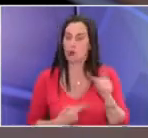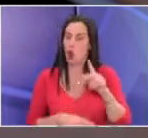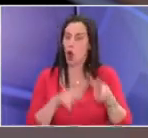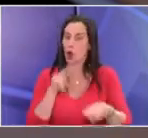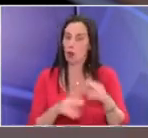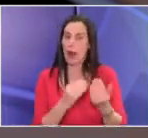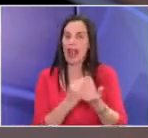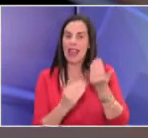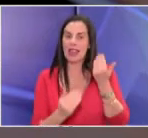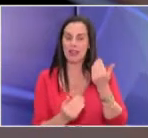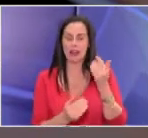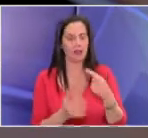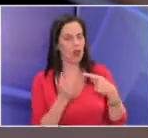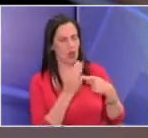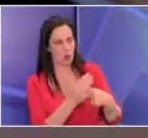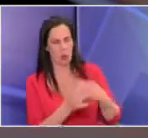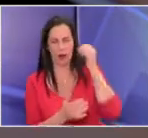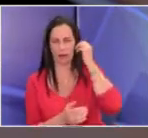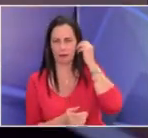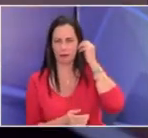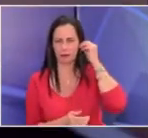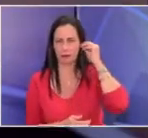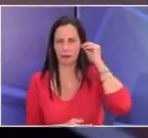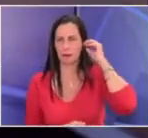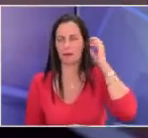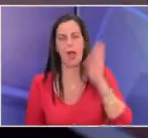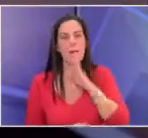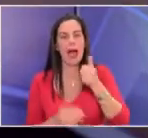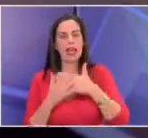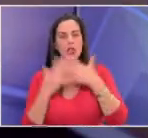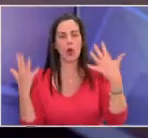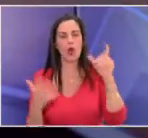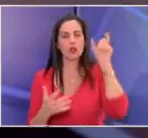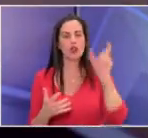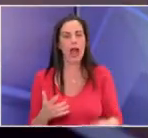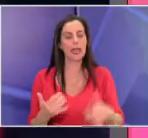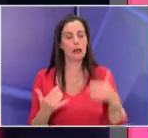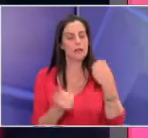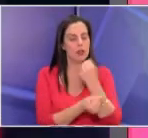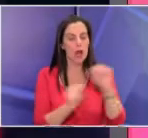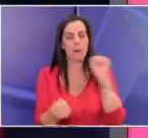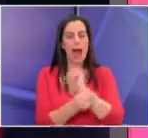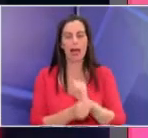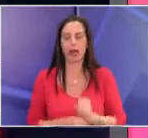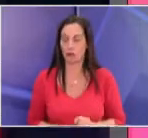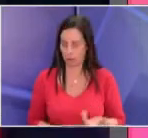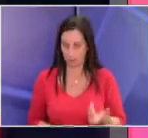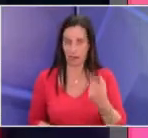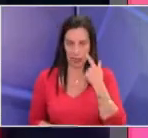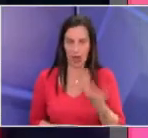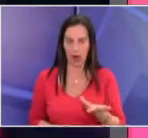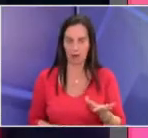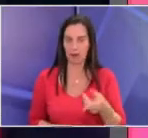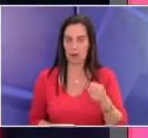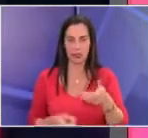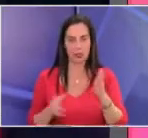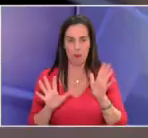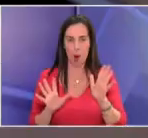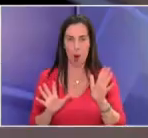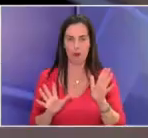אותי ברשותך, כעובדת הרשות לשיקום האסיר, מעניין היום שאחרי. השיקום. השיקום, נכון. אז רגע, שנייה, אנחנו נגיע לזה. אבל אני רוצה רגע